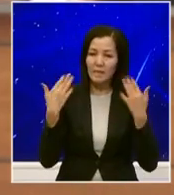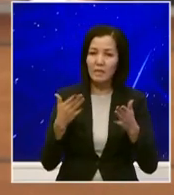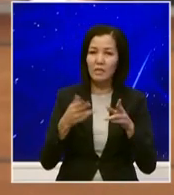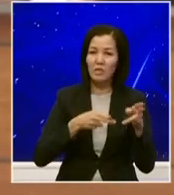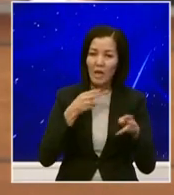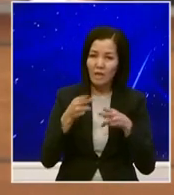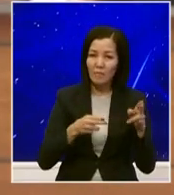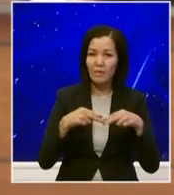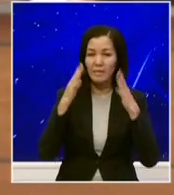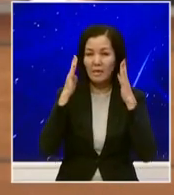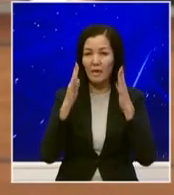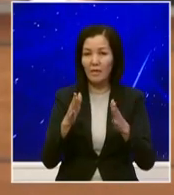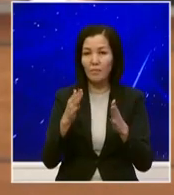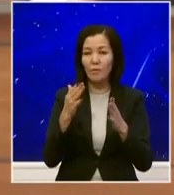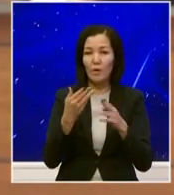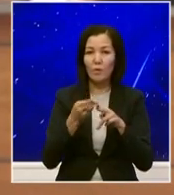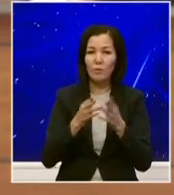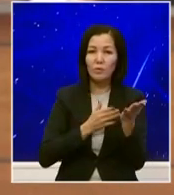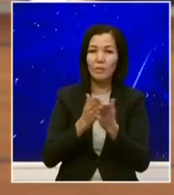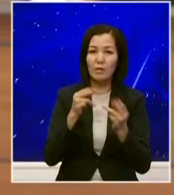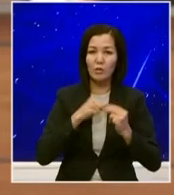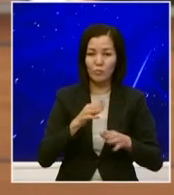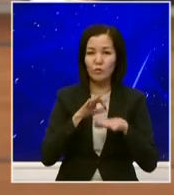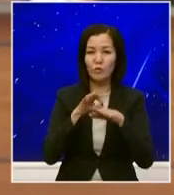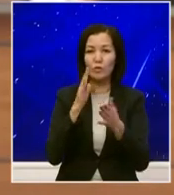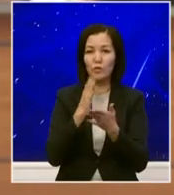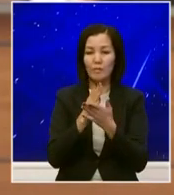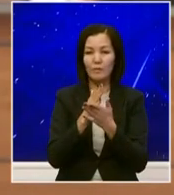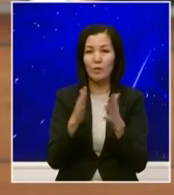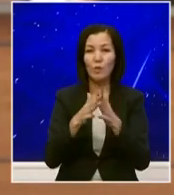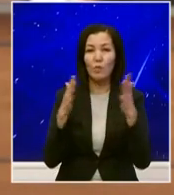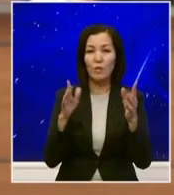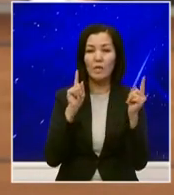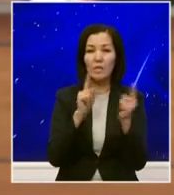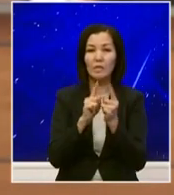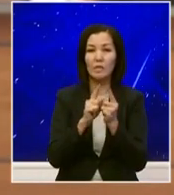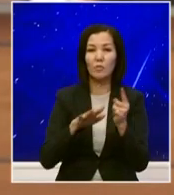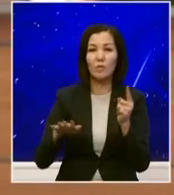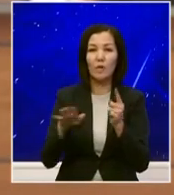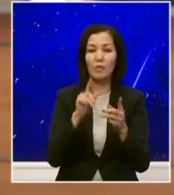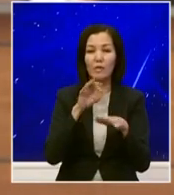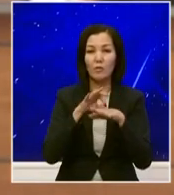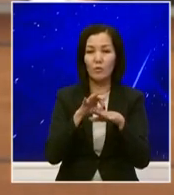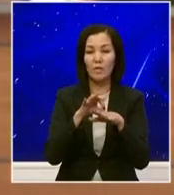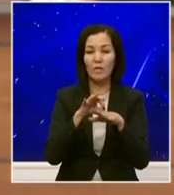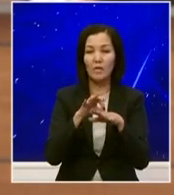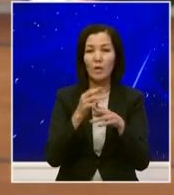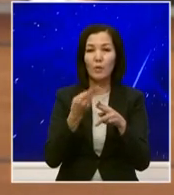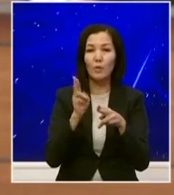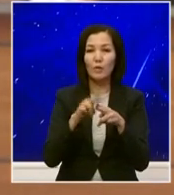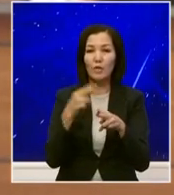пікірін қолдап, осы бағытта жұмыс жасаудамыз. Үлкен кездесулер ол аудандарда өтеді.